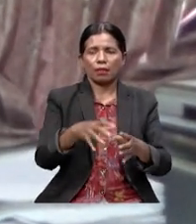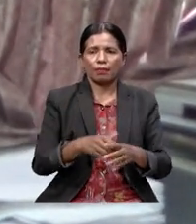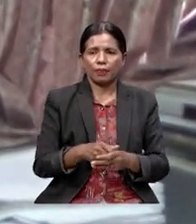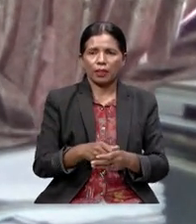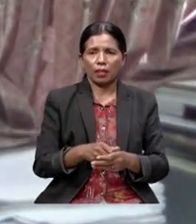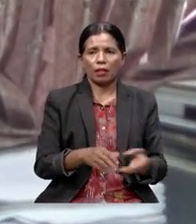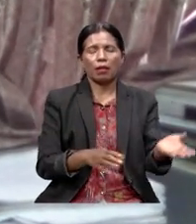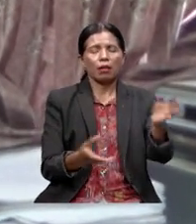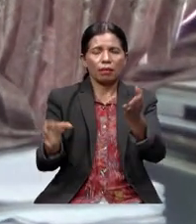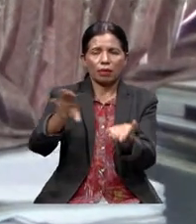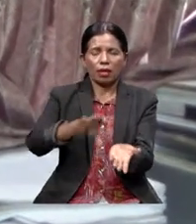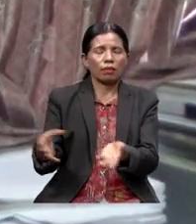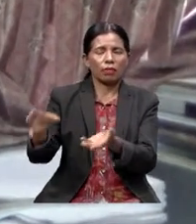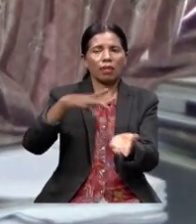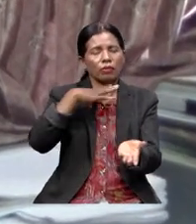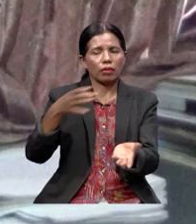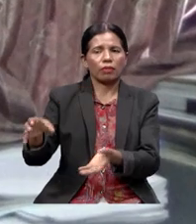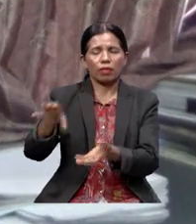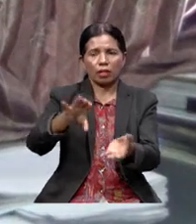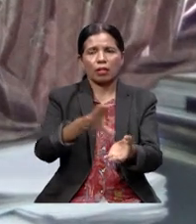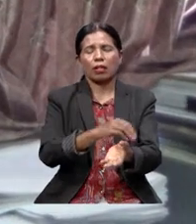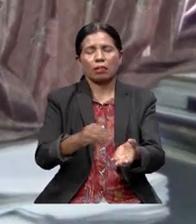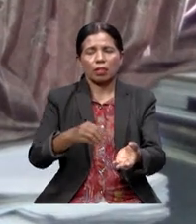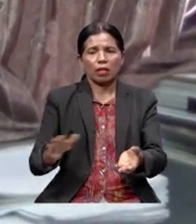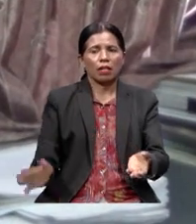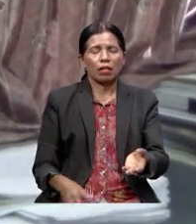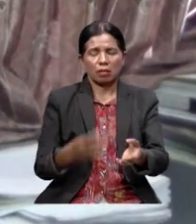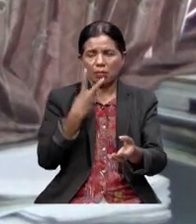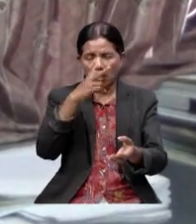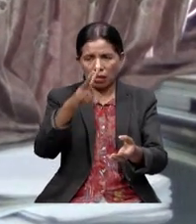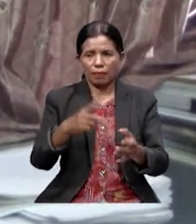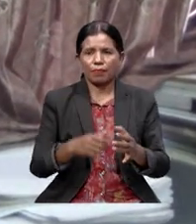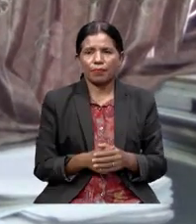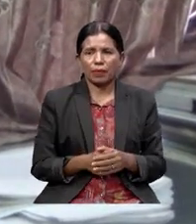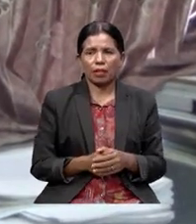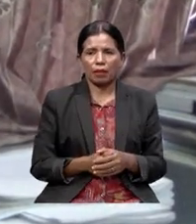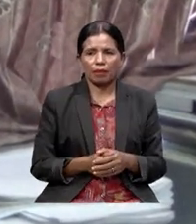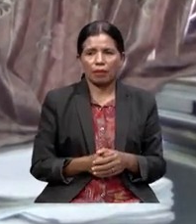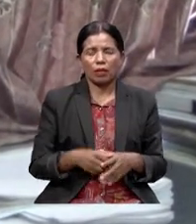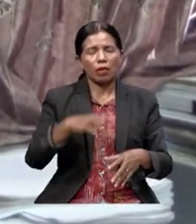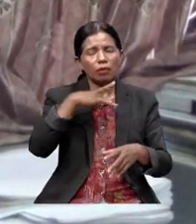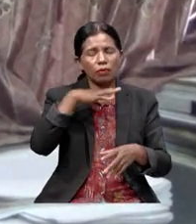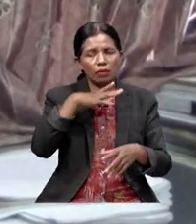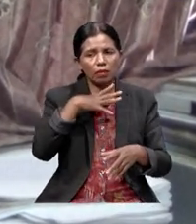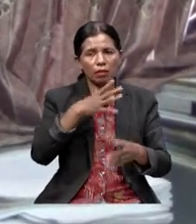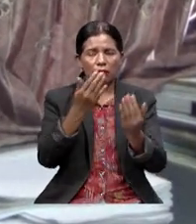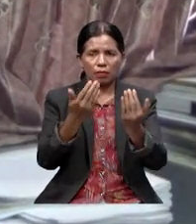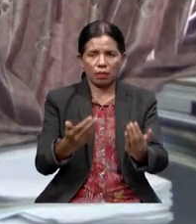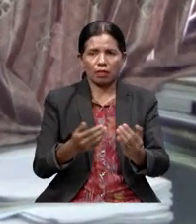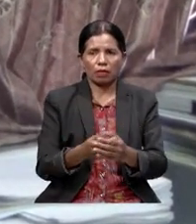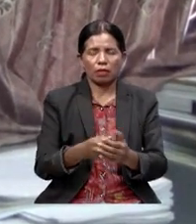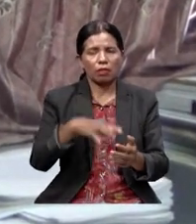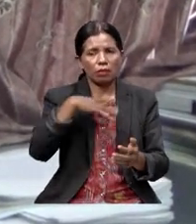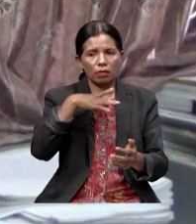kair pakarit, pakarit, pakarit, antau in situ sau makirane, ni kuni sau makirane, antau ho, ho poer nebe kaman, poer